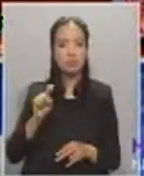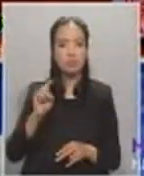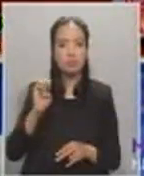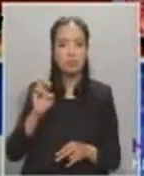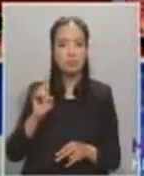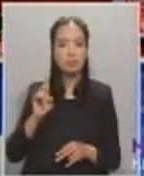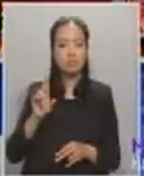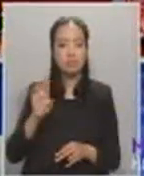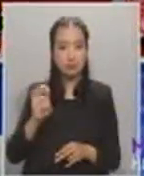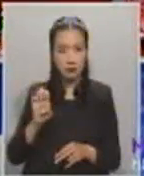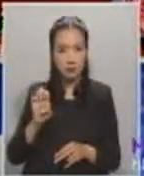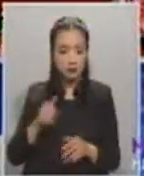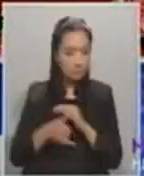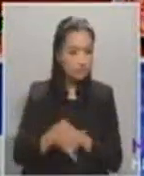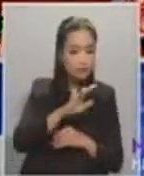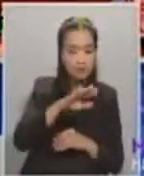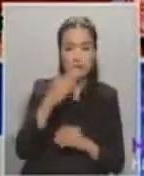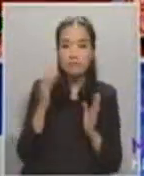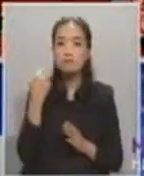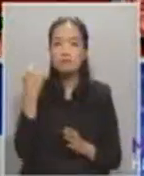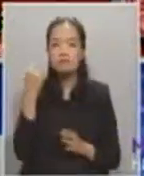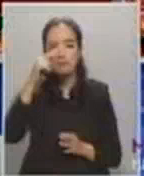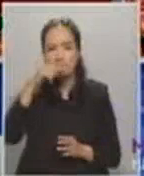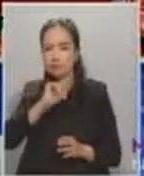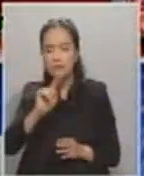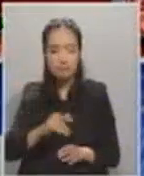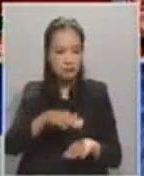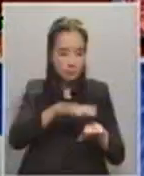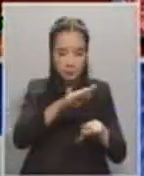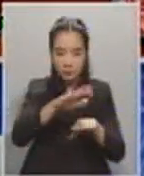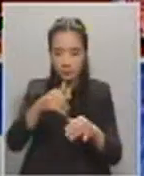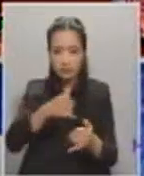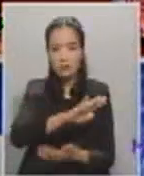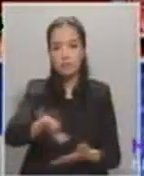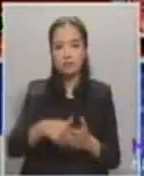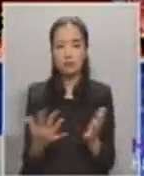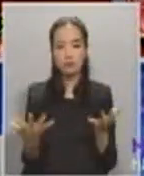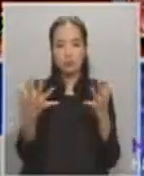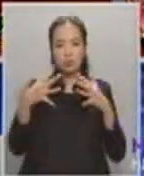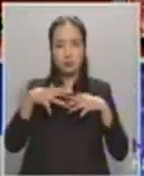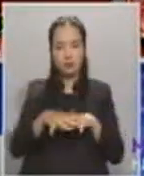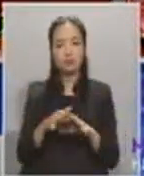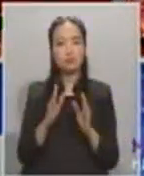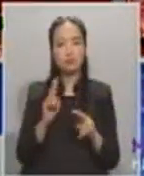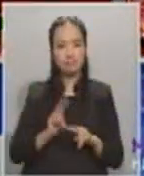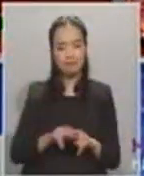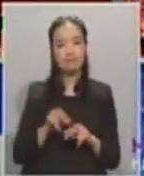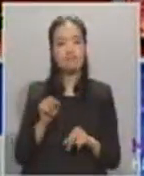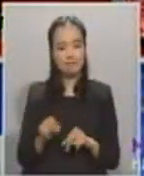อาวีฟเนี่ยไปตระเวนกว้านหาคนไทยทั้งหมดก็ได้มานั่งอยู่รวมกันแล้วก็สงบดีฮ